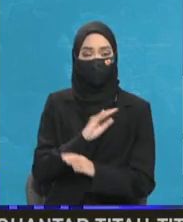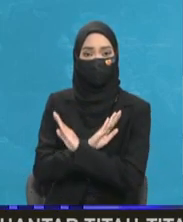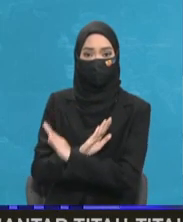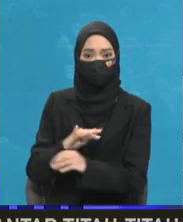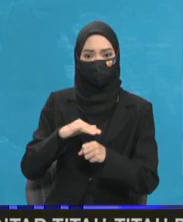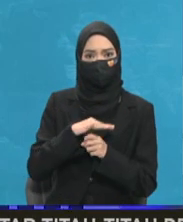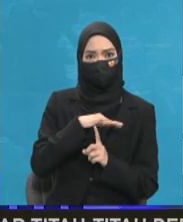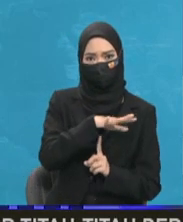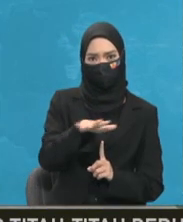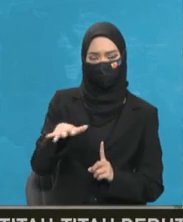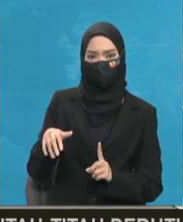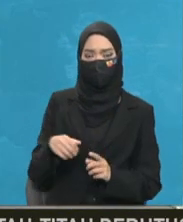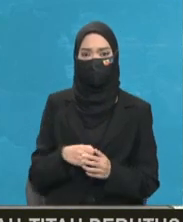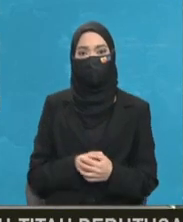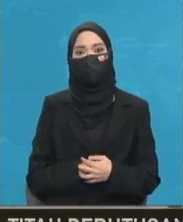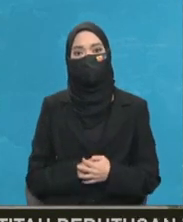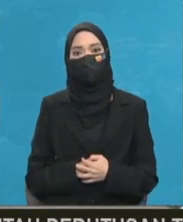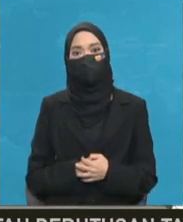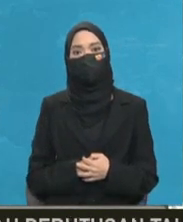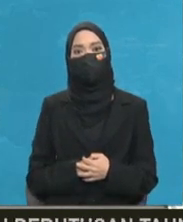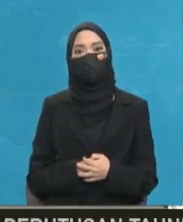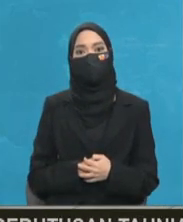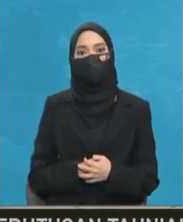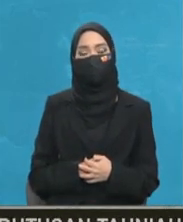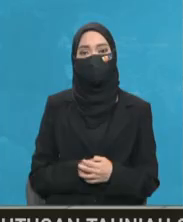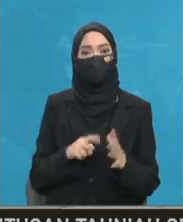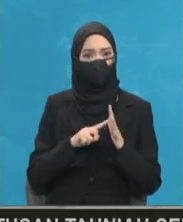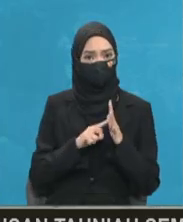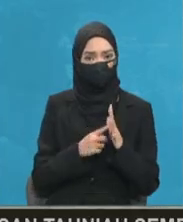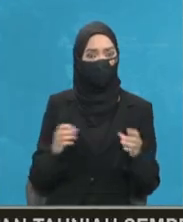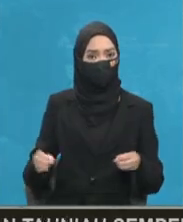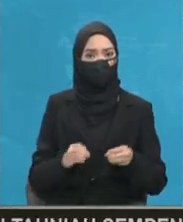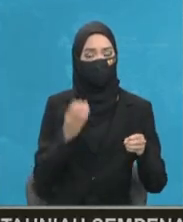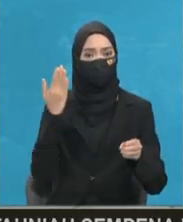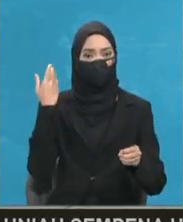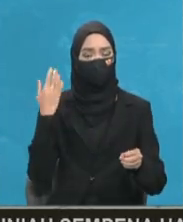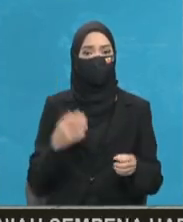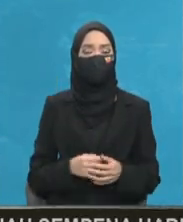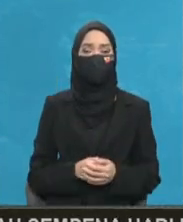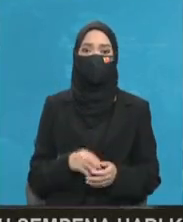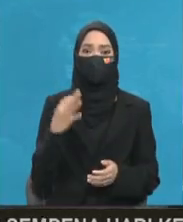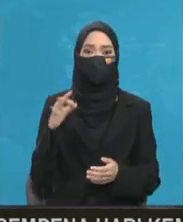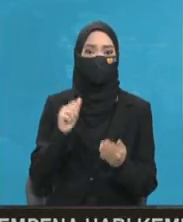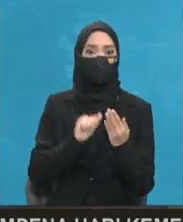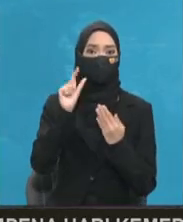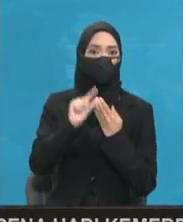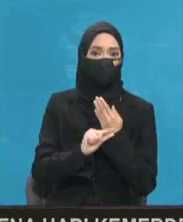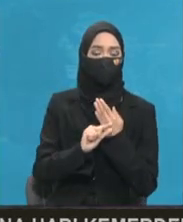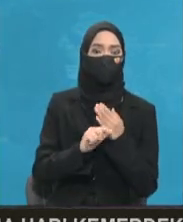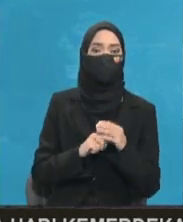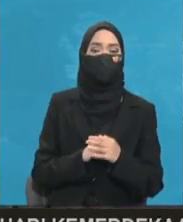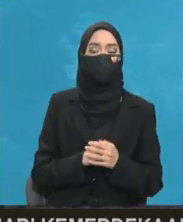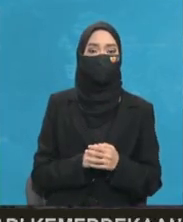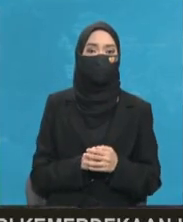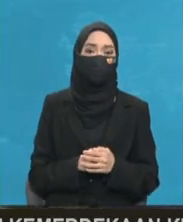negara ini Hai mudah beroperasi pada 19 ogo selalu sihir cm boleh